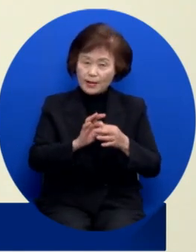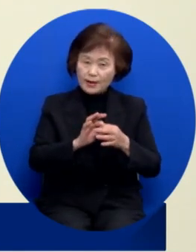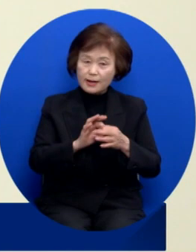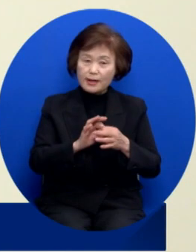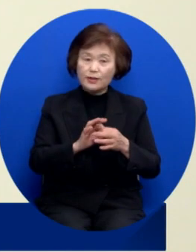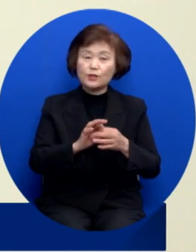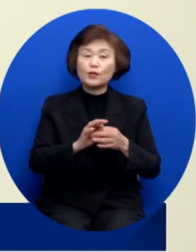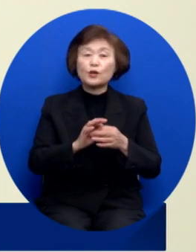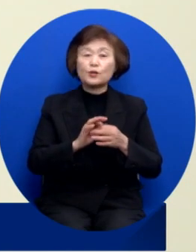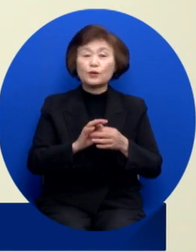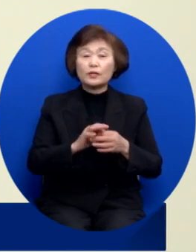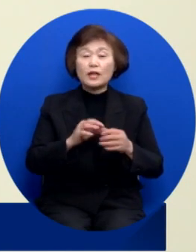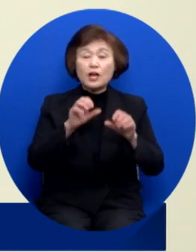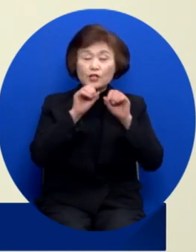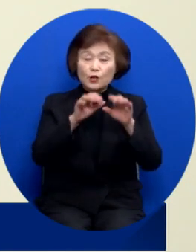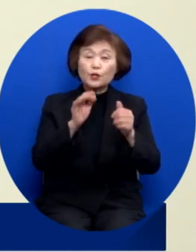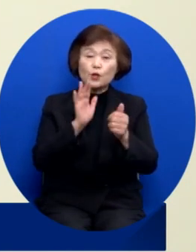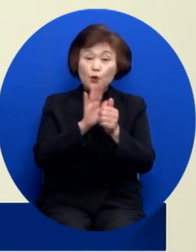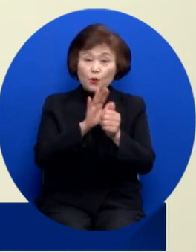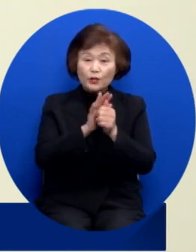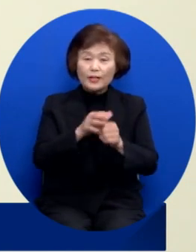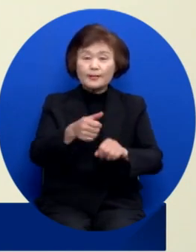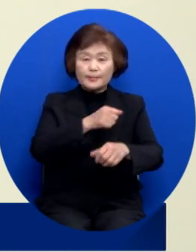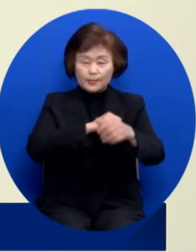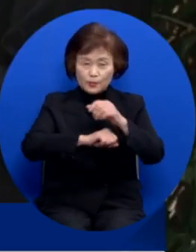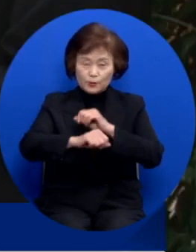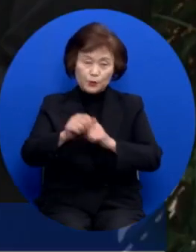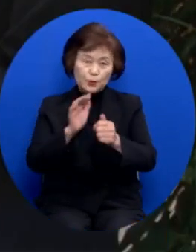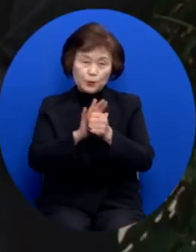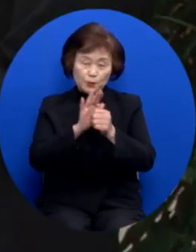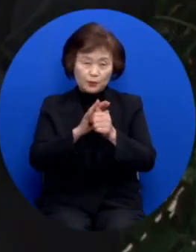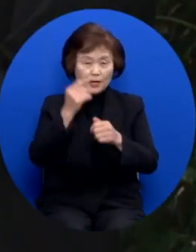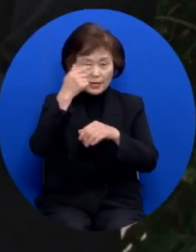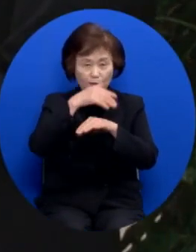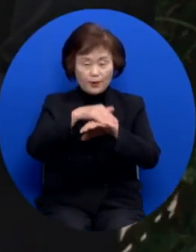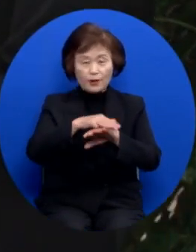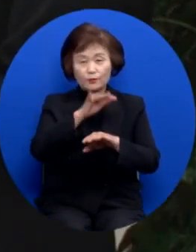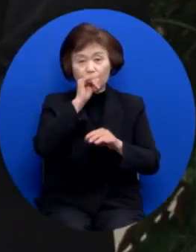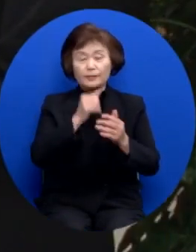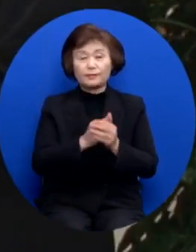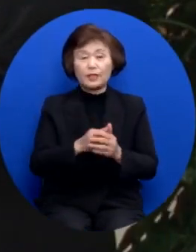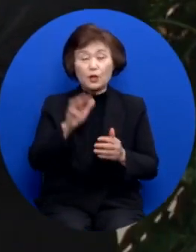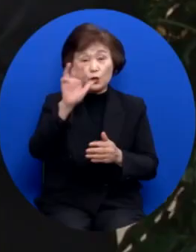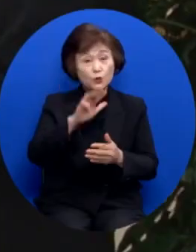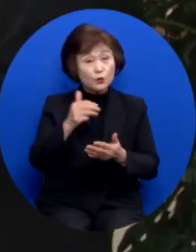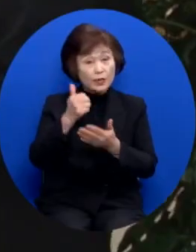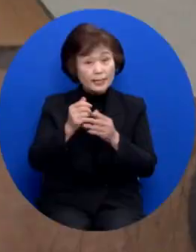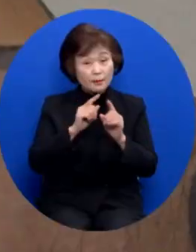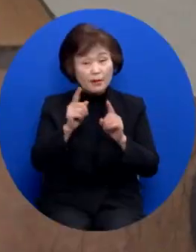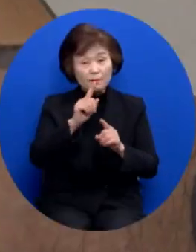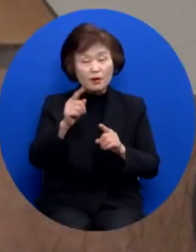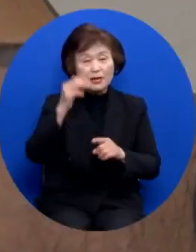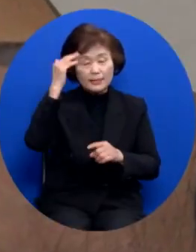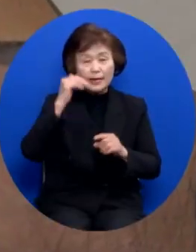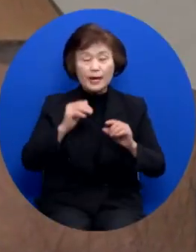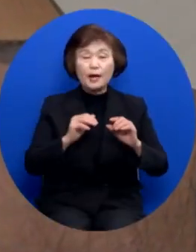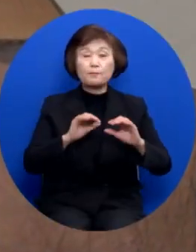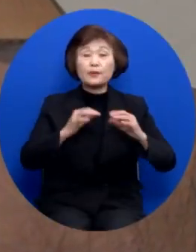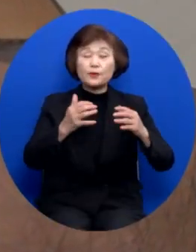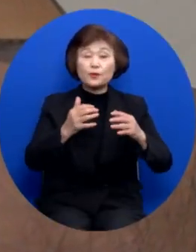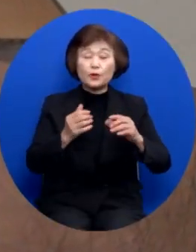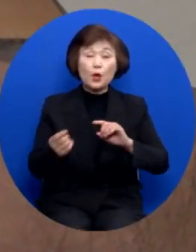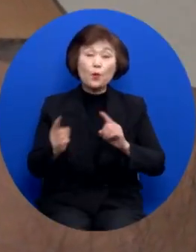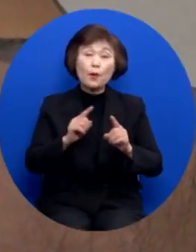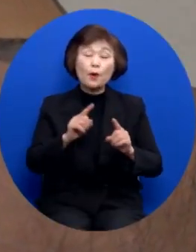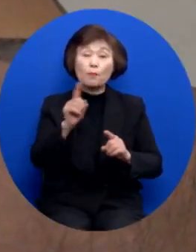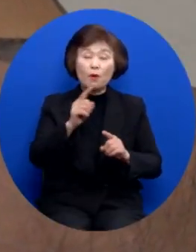후원에도 더 적극적으로 임하고자 하고 있습니다 김미식 총회장은 대한민국이 가장 회복해야 할 당면 과제로